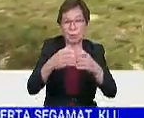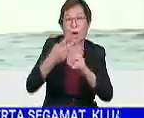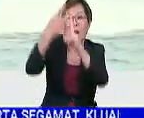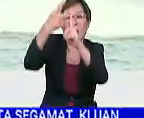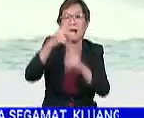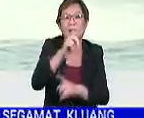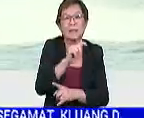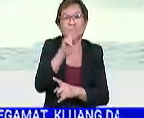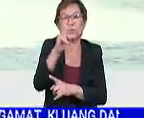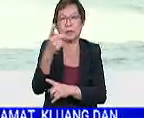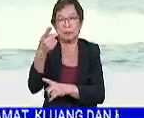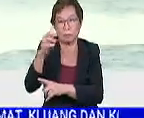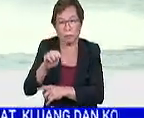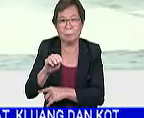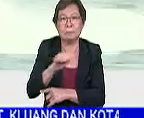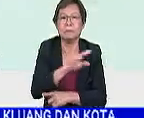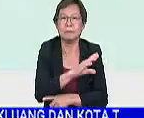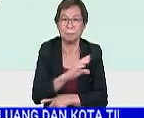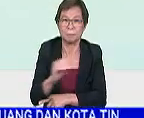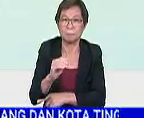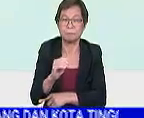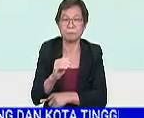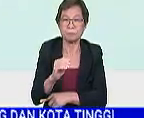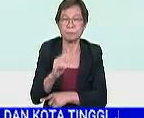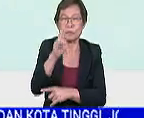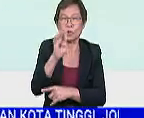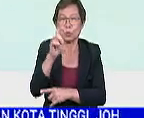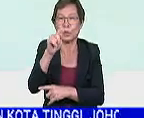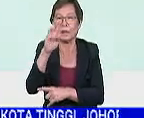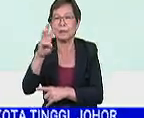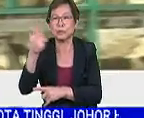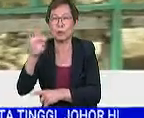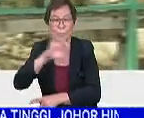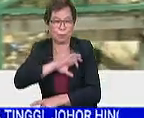tentera udara diraja Malaysia udm dan vet 69